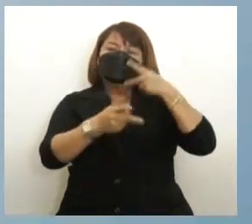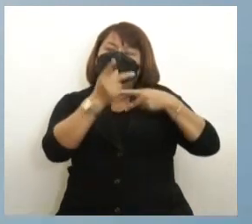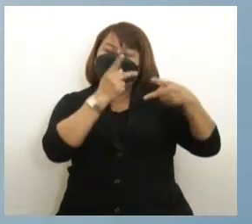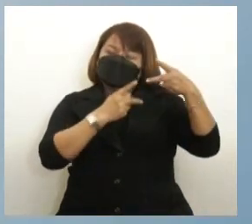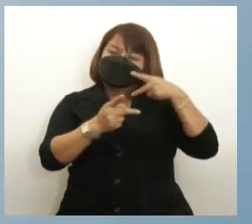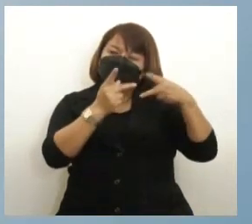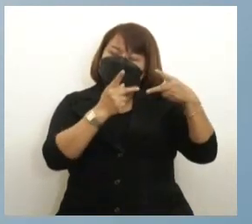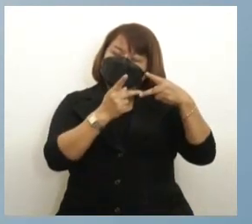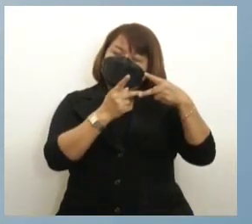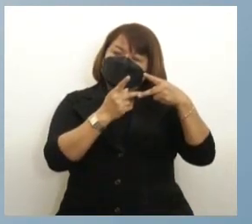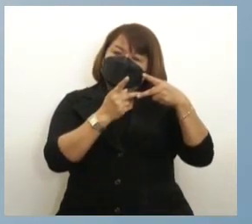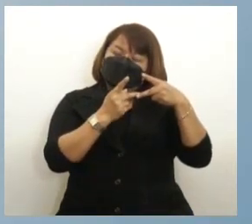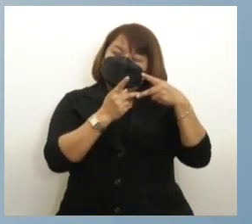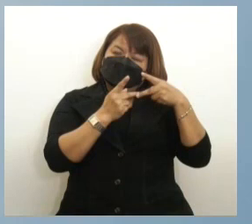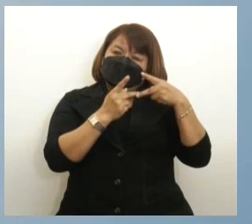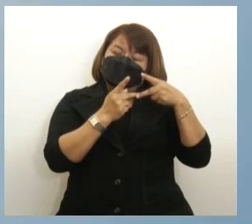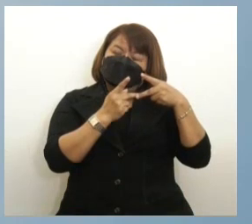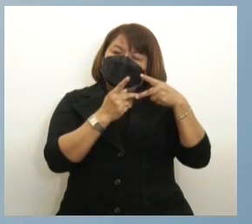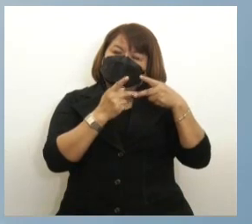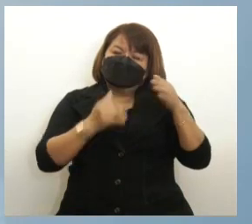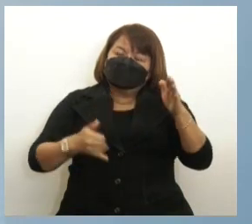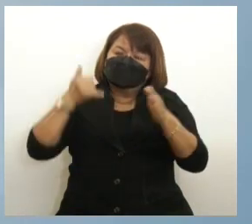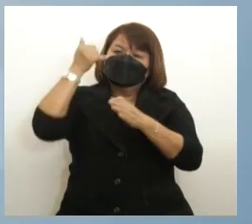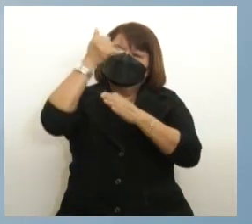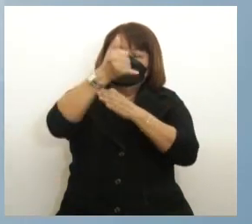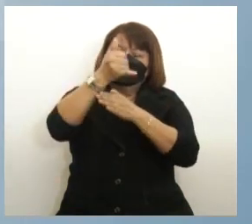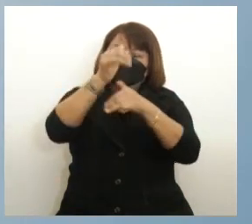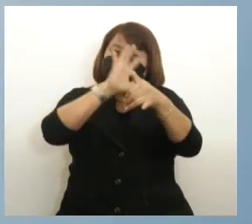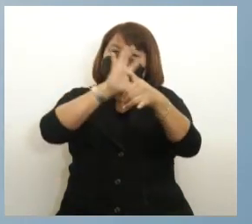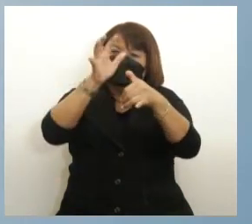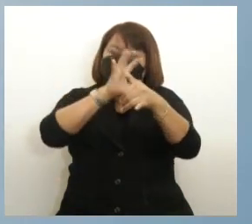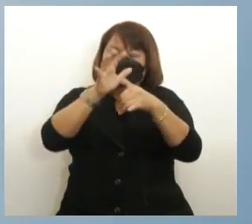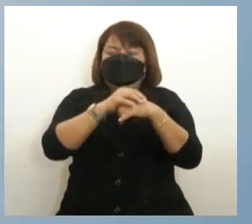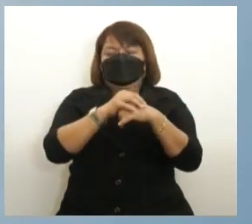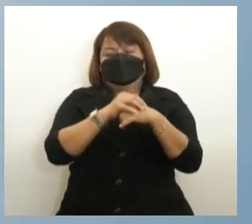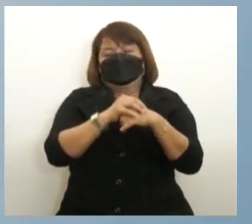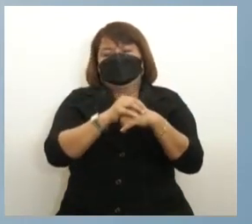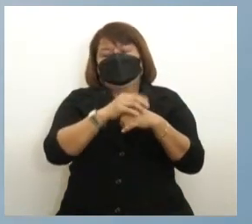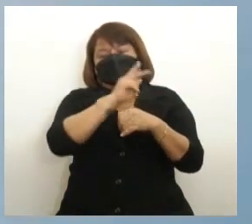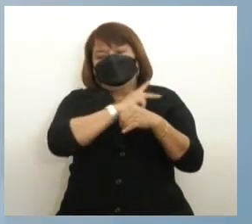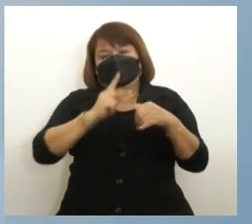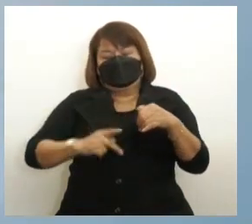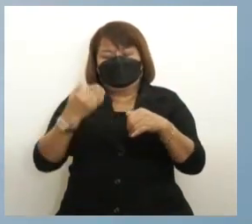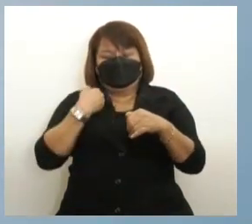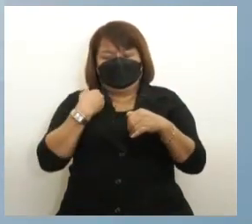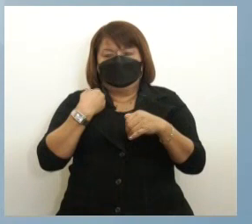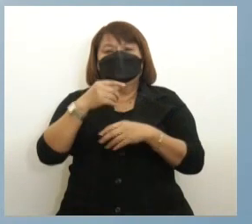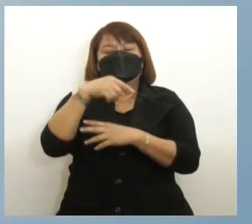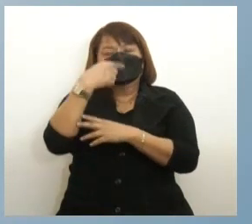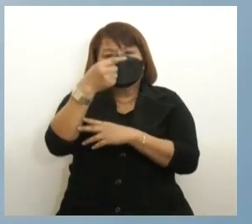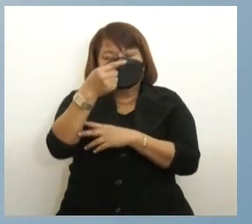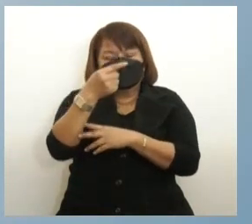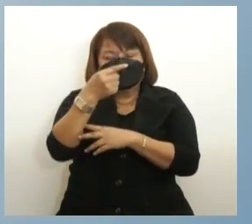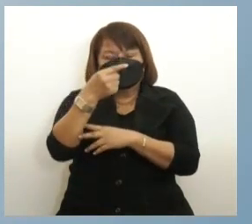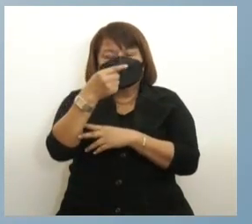ได้เถลิงถวัลย์ขึ้นครองราชทรัพย์สมบัติแล้วก็มีพระบรมราชโองการปฐ